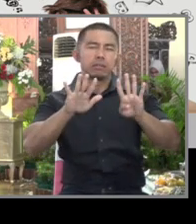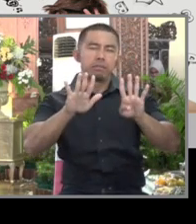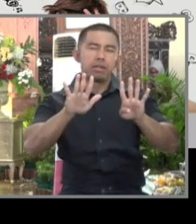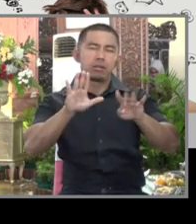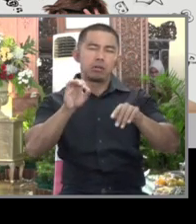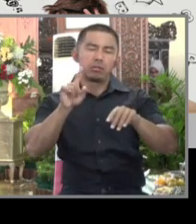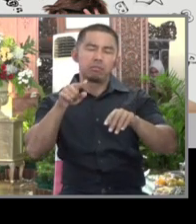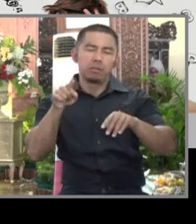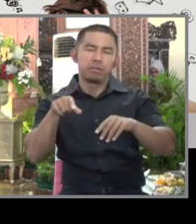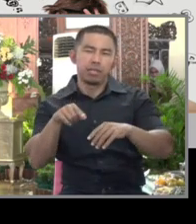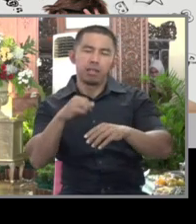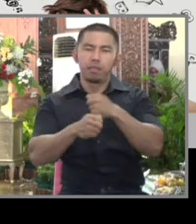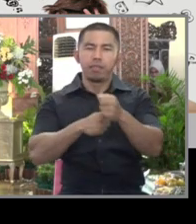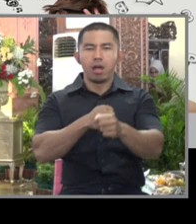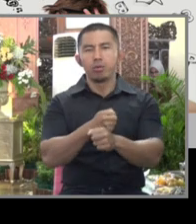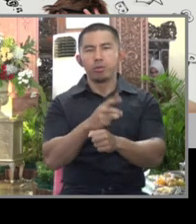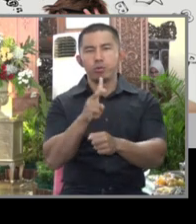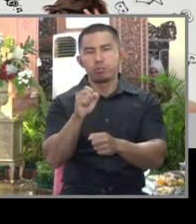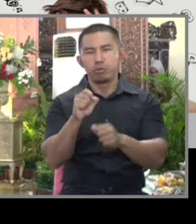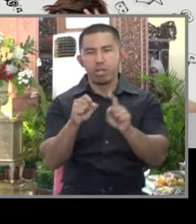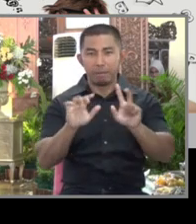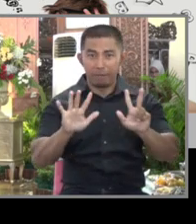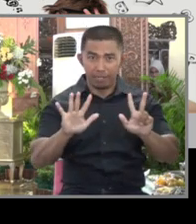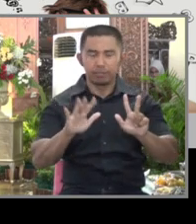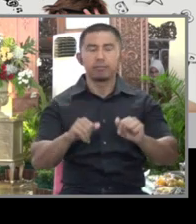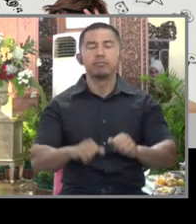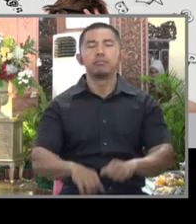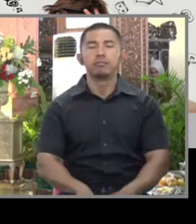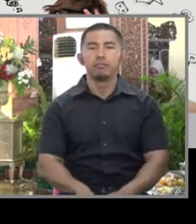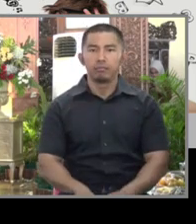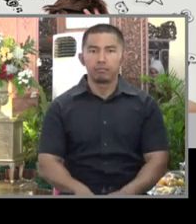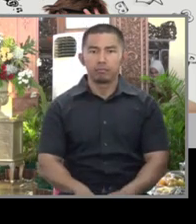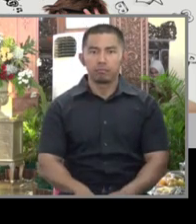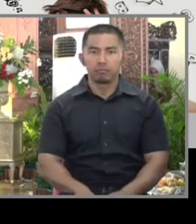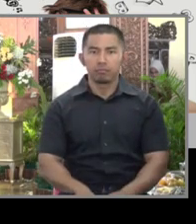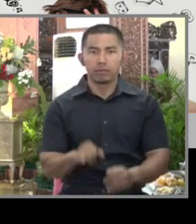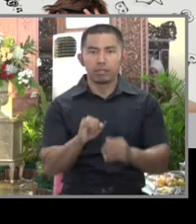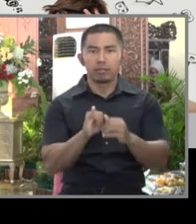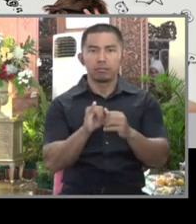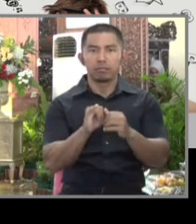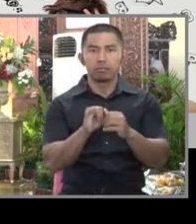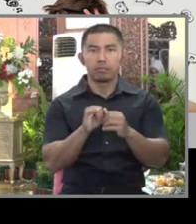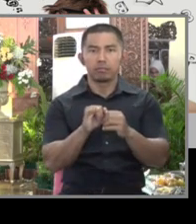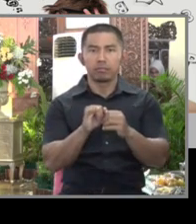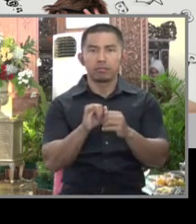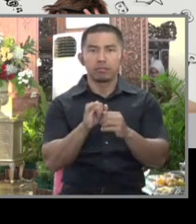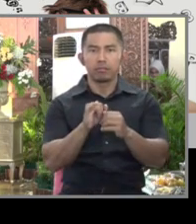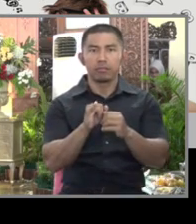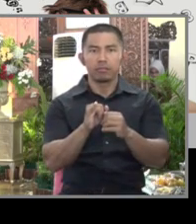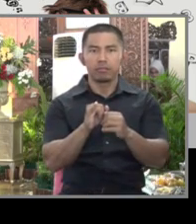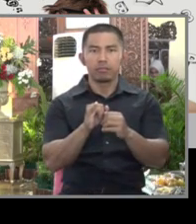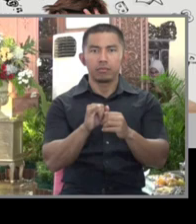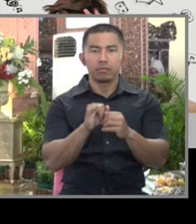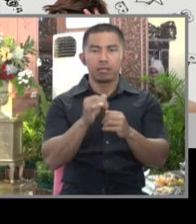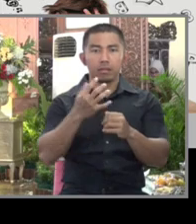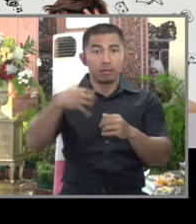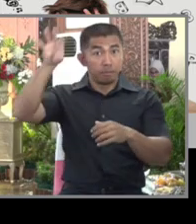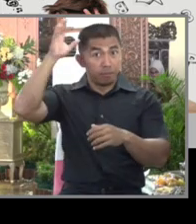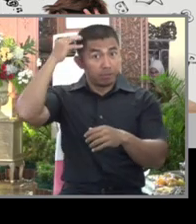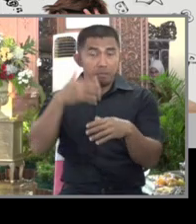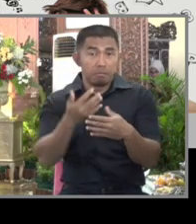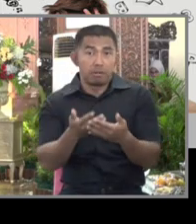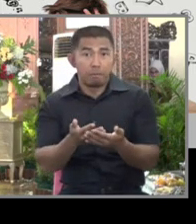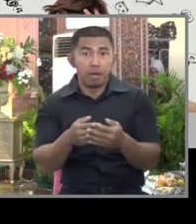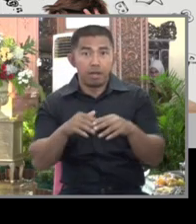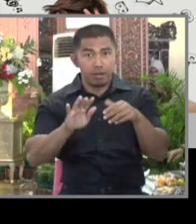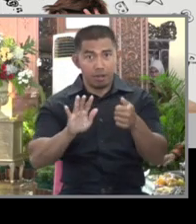84,91% pada tahun 2018. Indeks reformasi birokrasi pada tahun 2017 mencapai